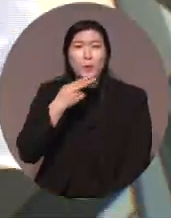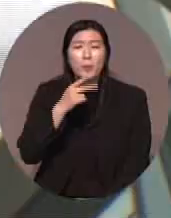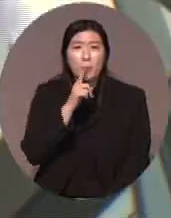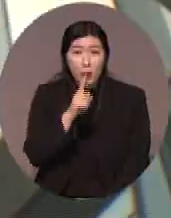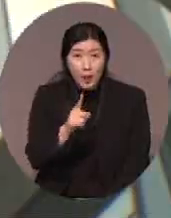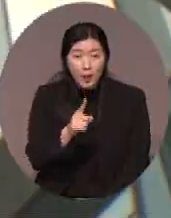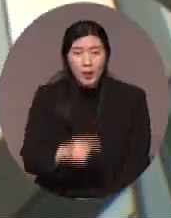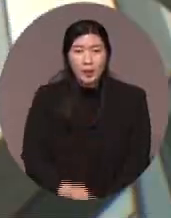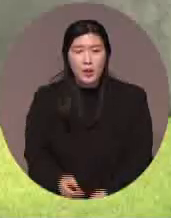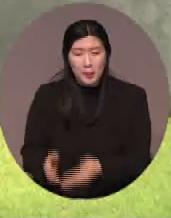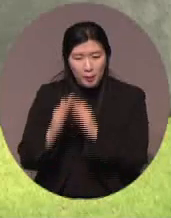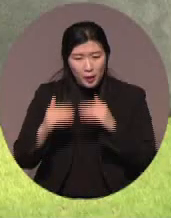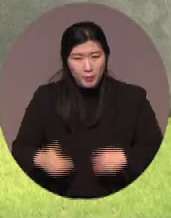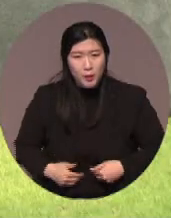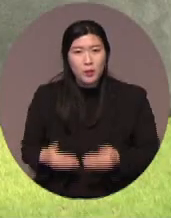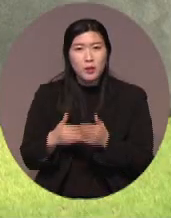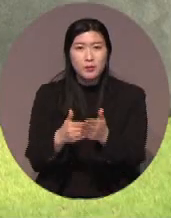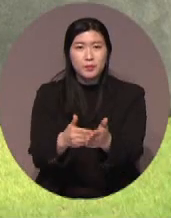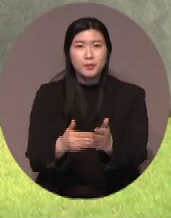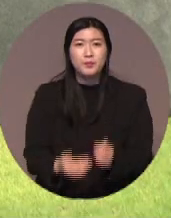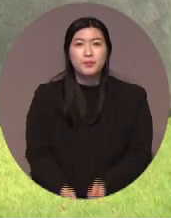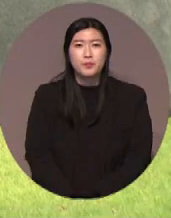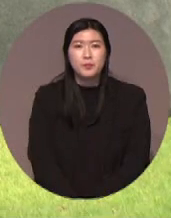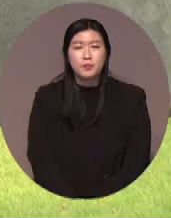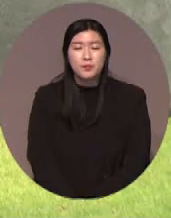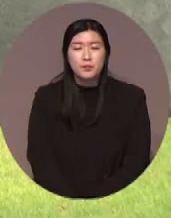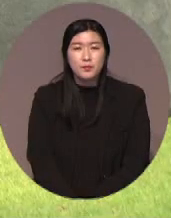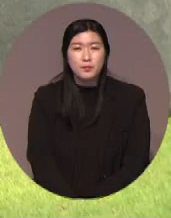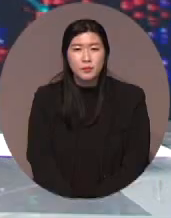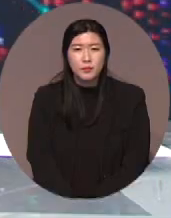없는 세종시에도 도입해야 한다고 주장했습니다